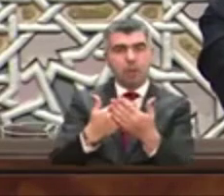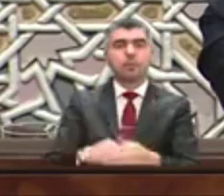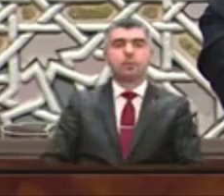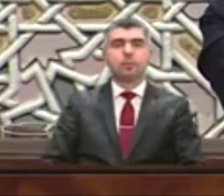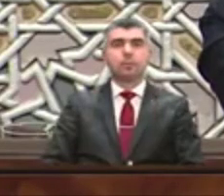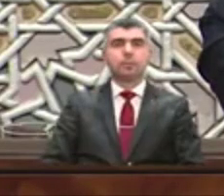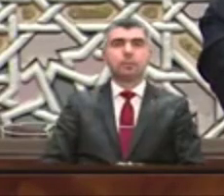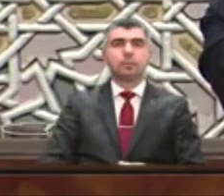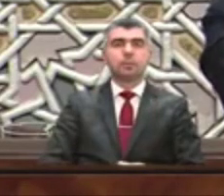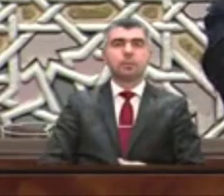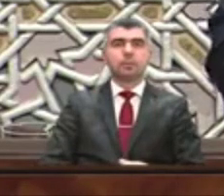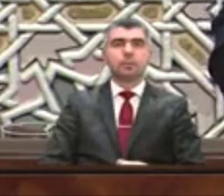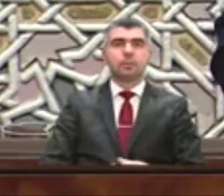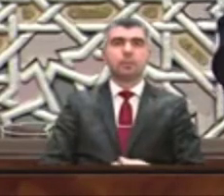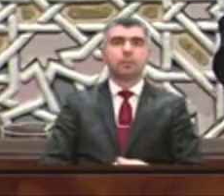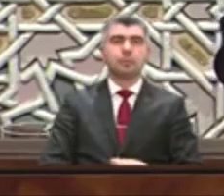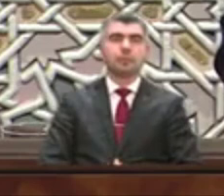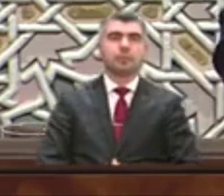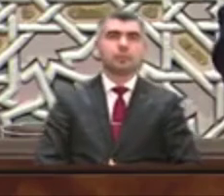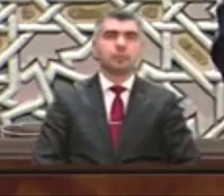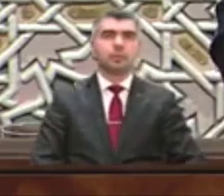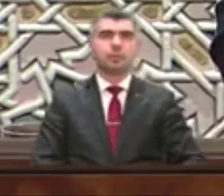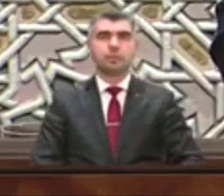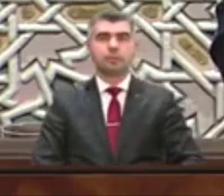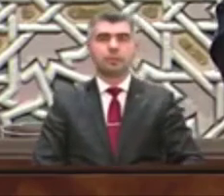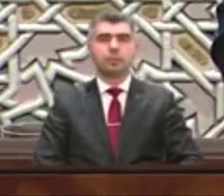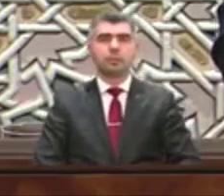سيد النائبة المحترمة، انتهى الوقت.